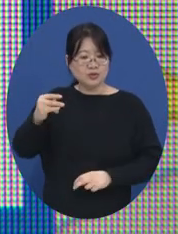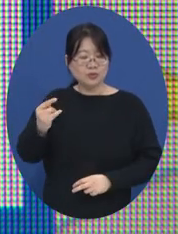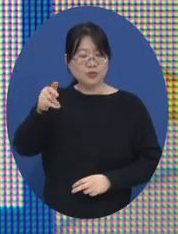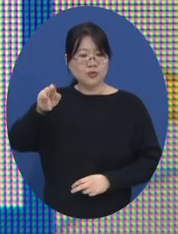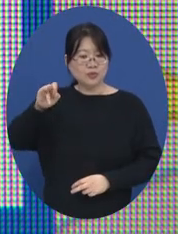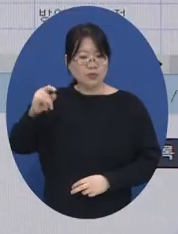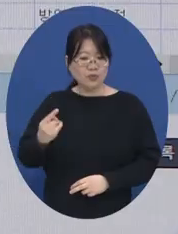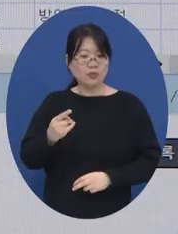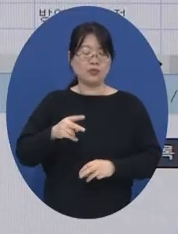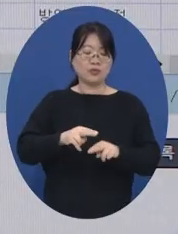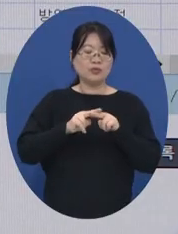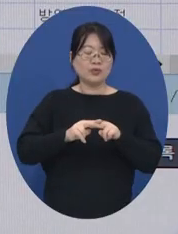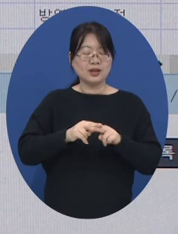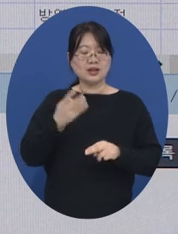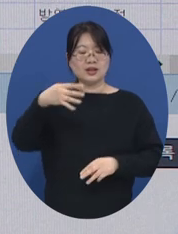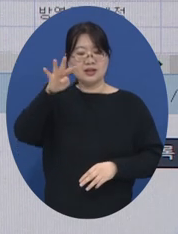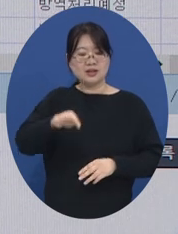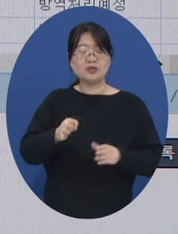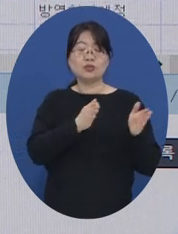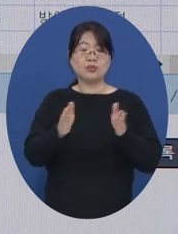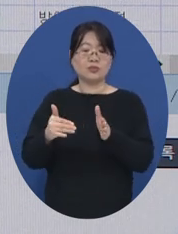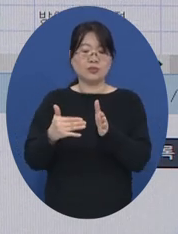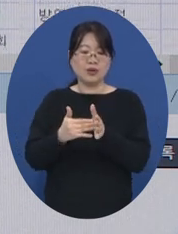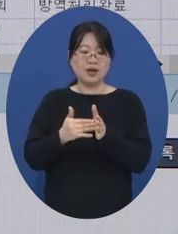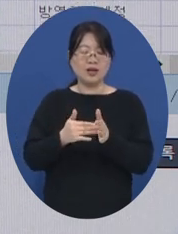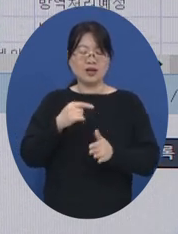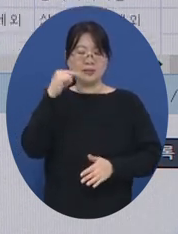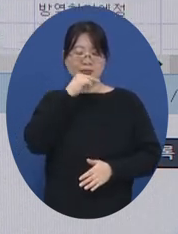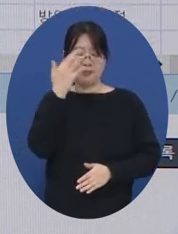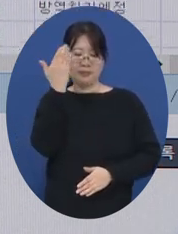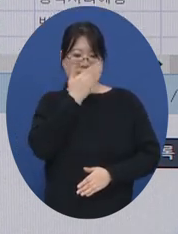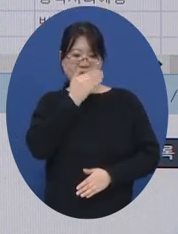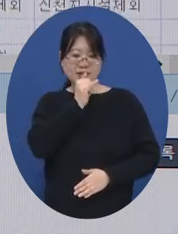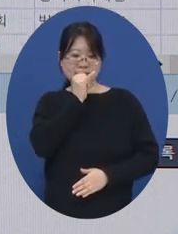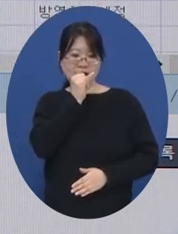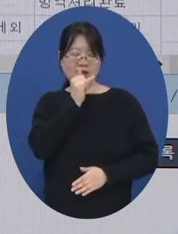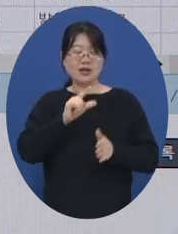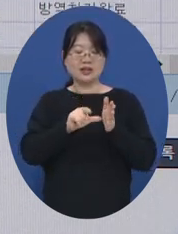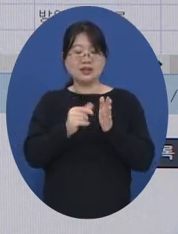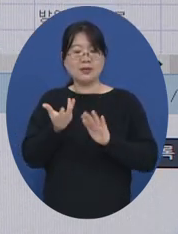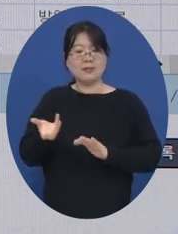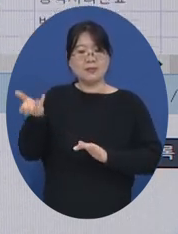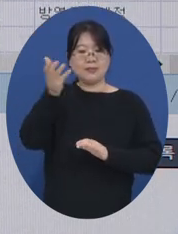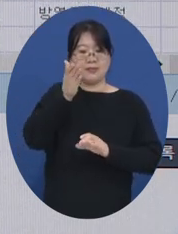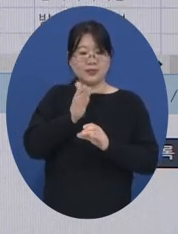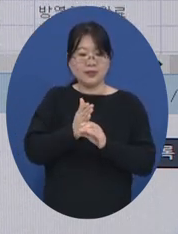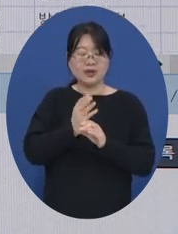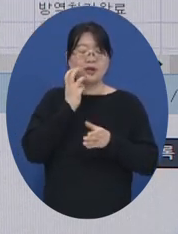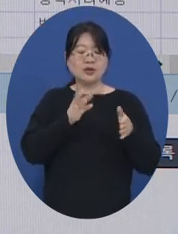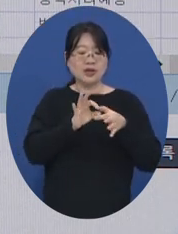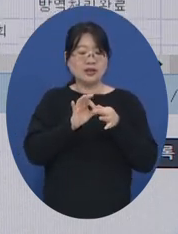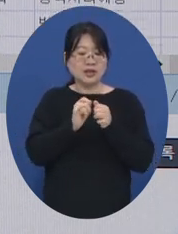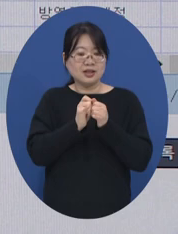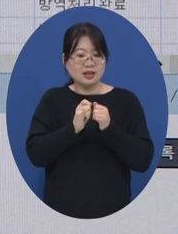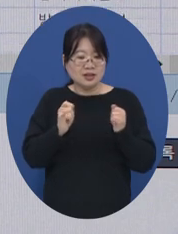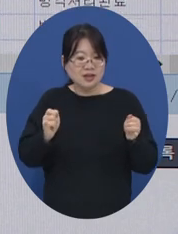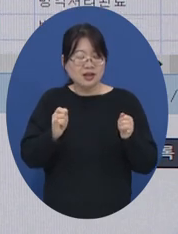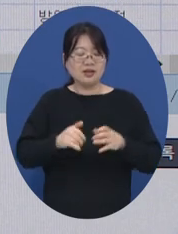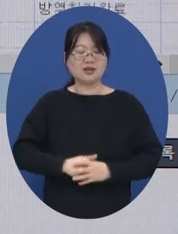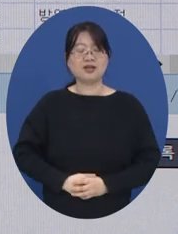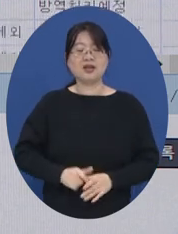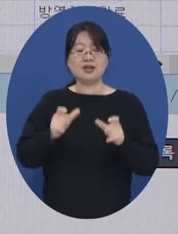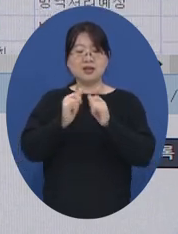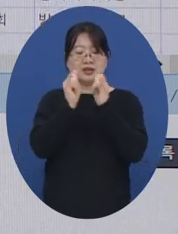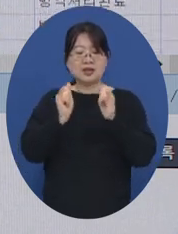명의 시트로 정리돼 있고 방역 처리 조치 현황 에 실시간으로 업데이트됩니다 경기도 관계자는 코르 달구 의